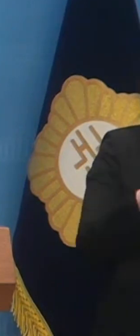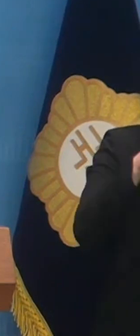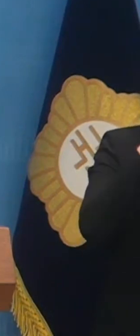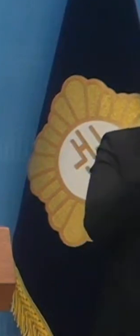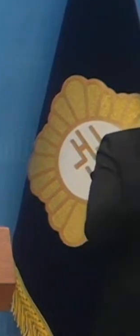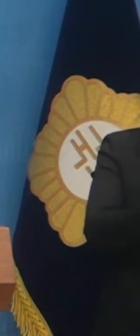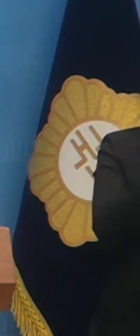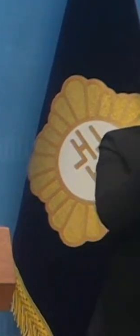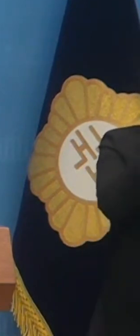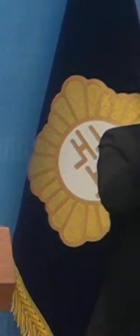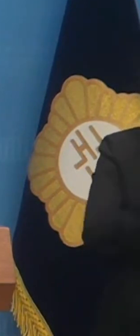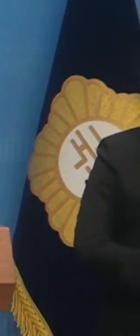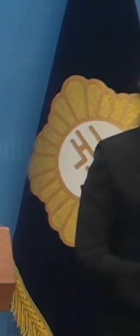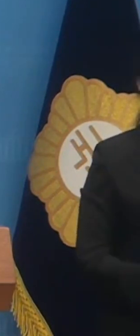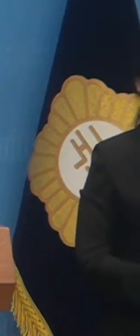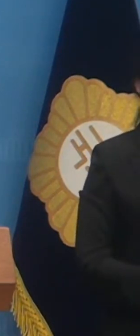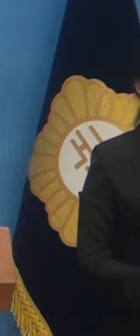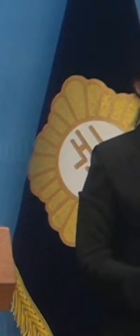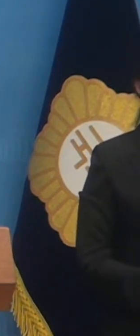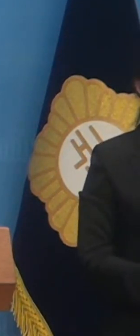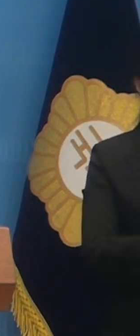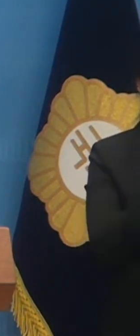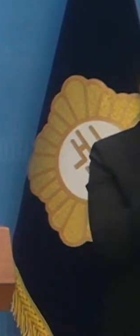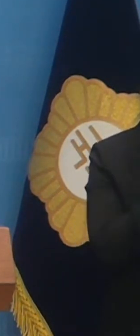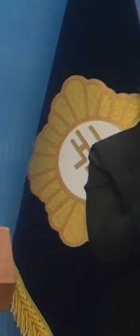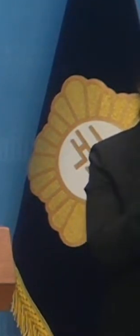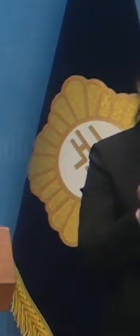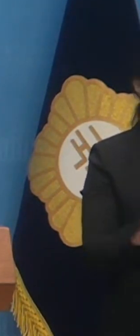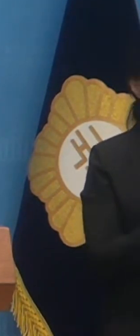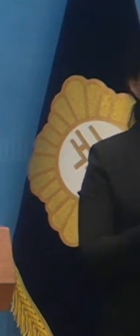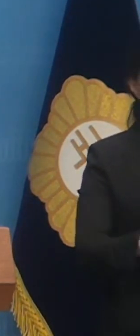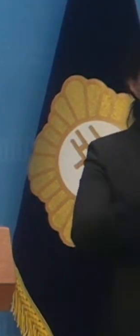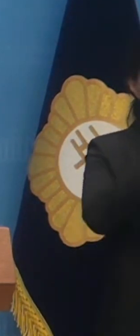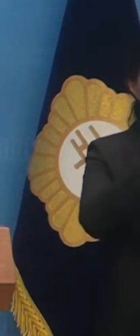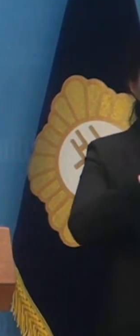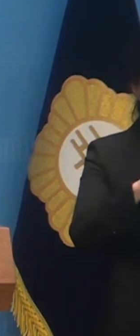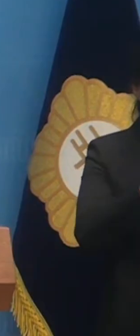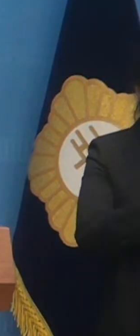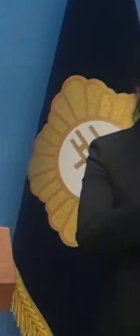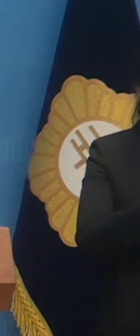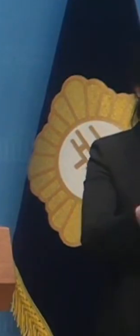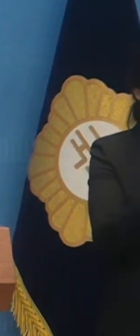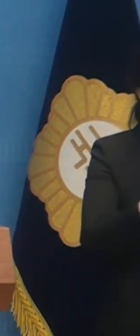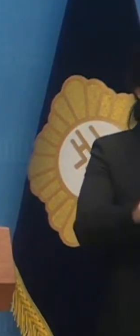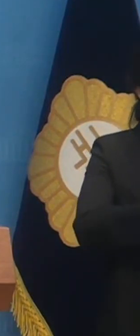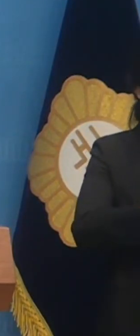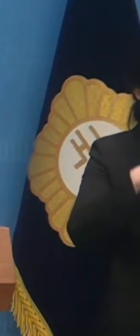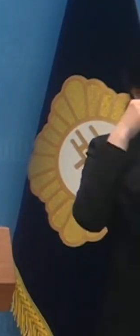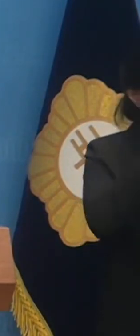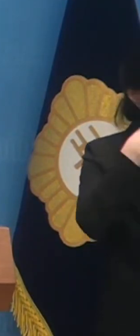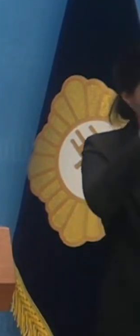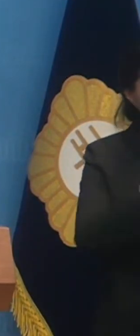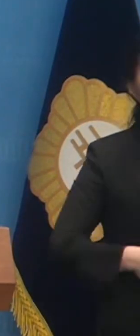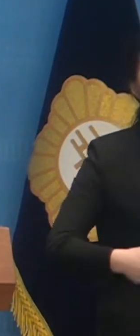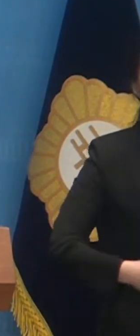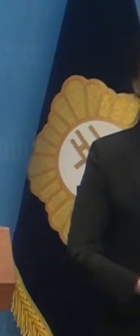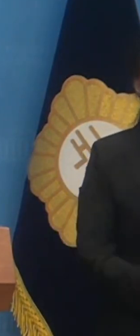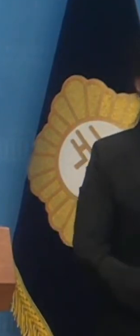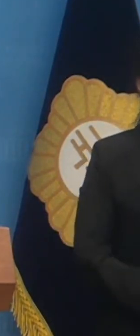재산이라는 주장도 나왔다고 합니다. 사실이라면 부동산 출처에 대한 엄중한 수사가